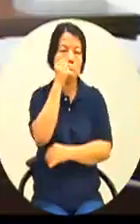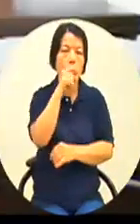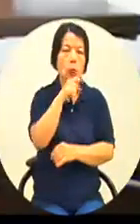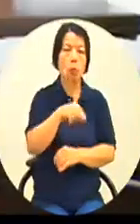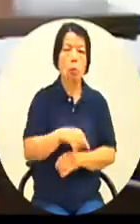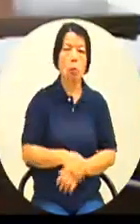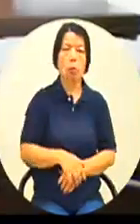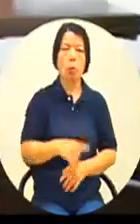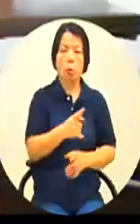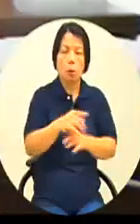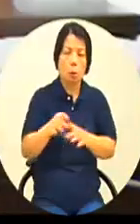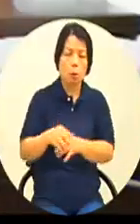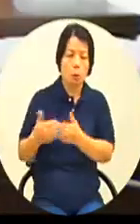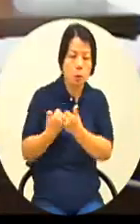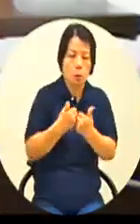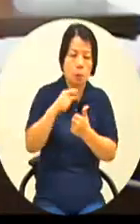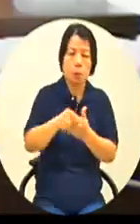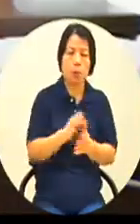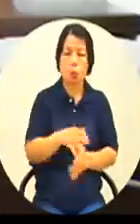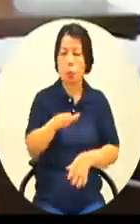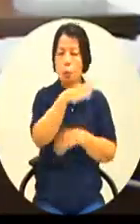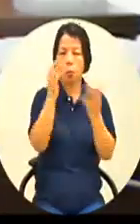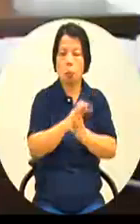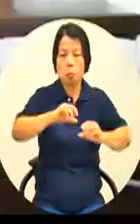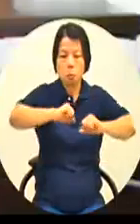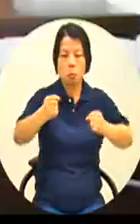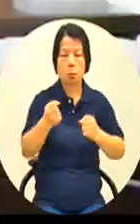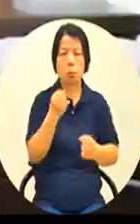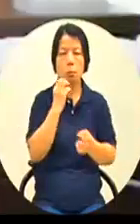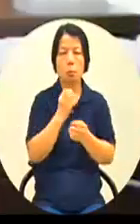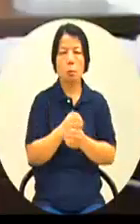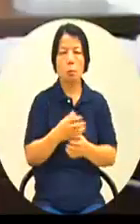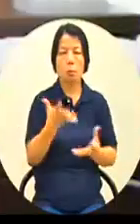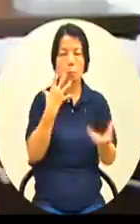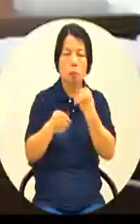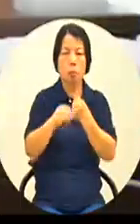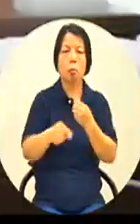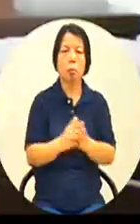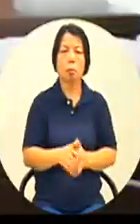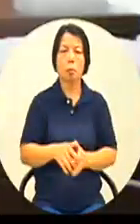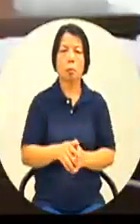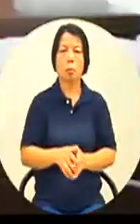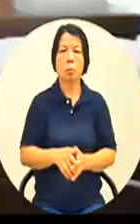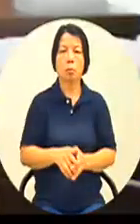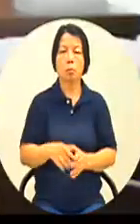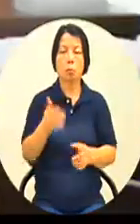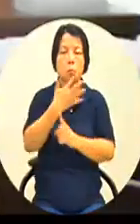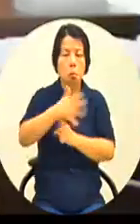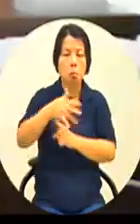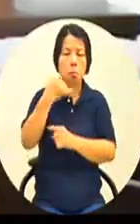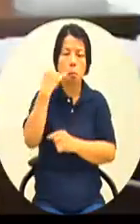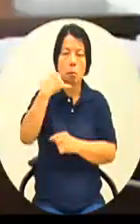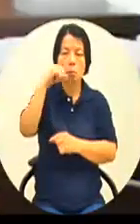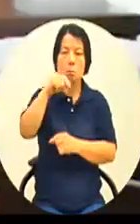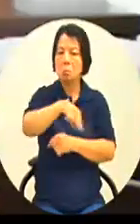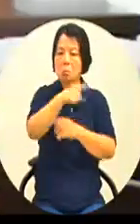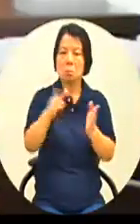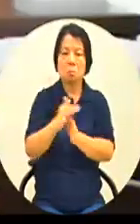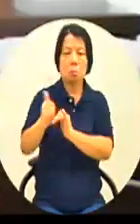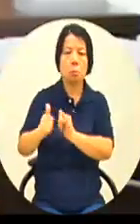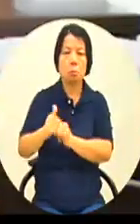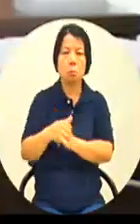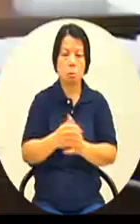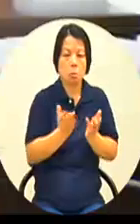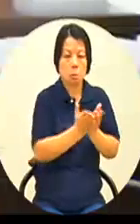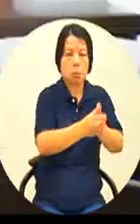时候挤破的时候他不了解啊，旗津居民就优先他会 complain 会有口角，但是这个口角当时你们的轮